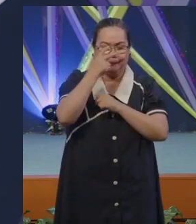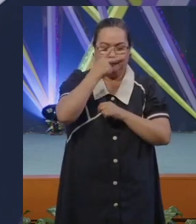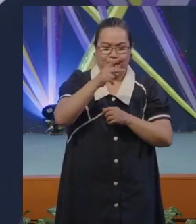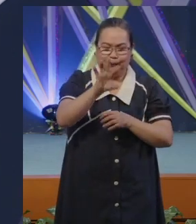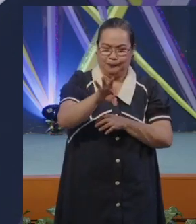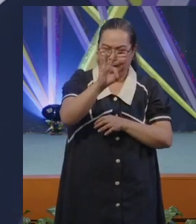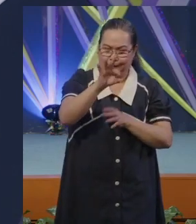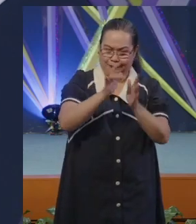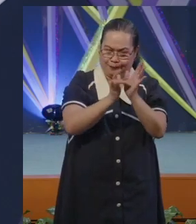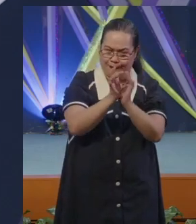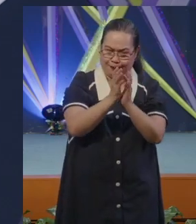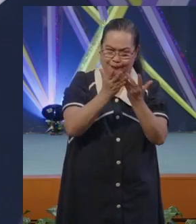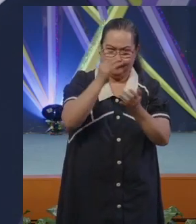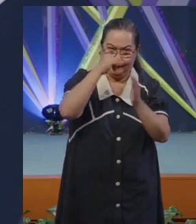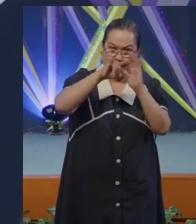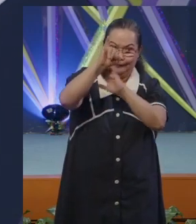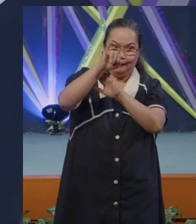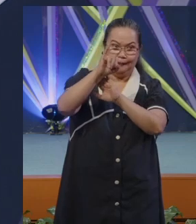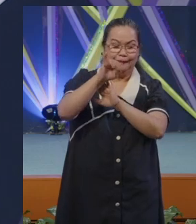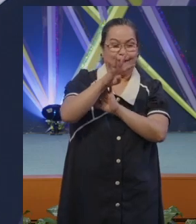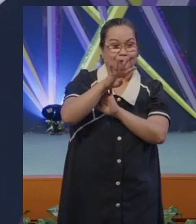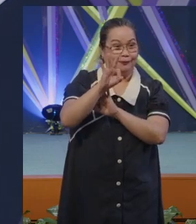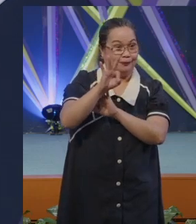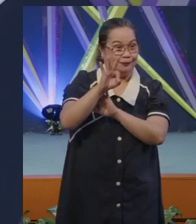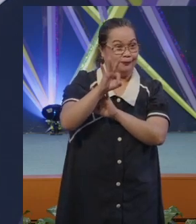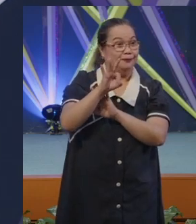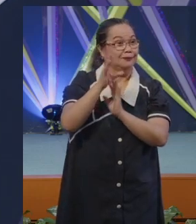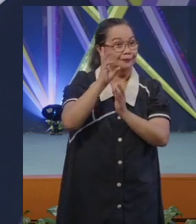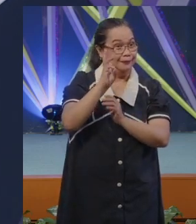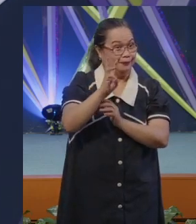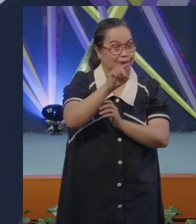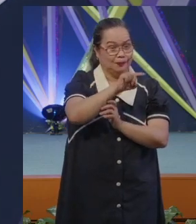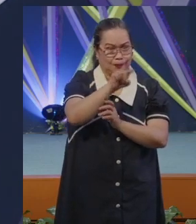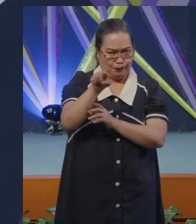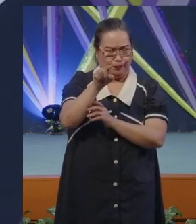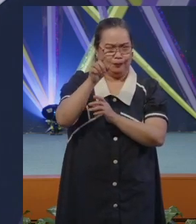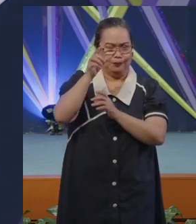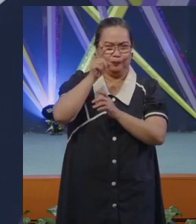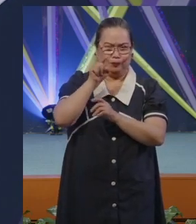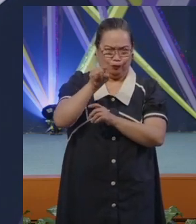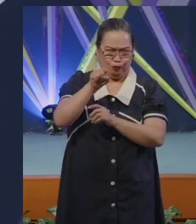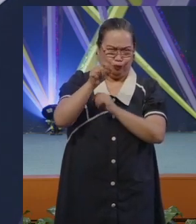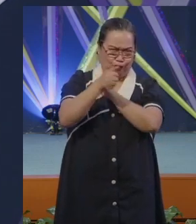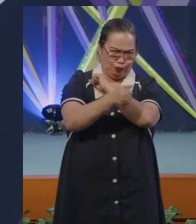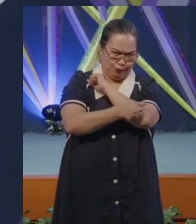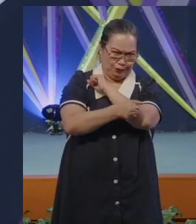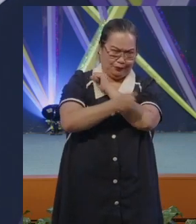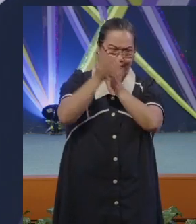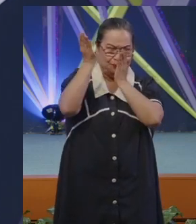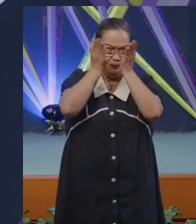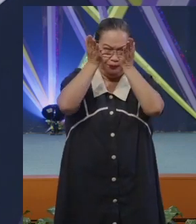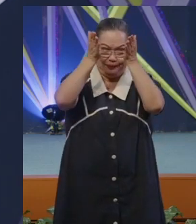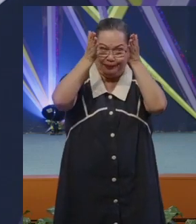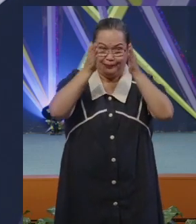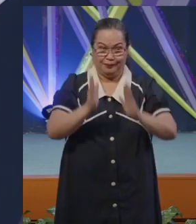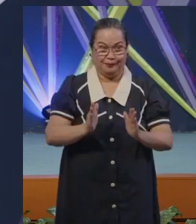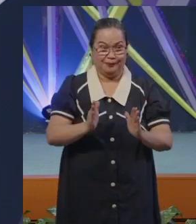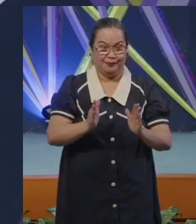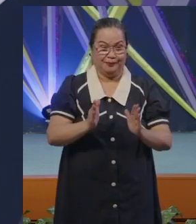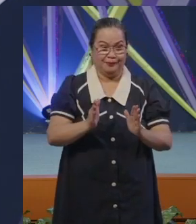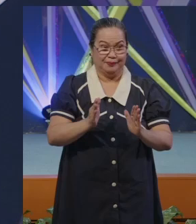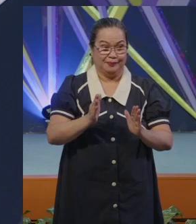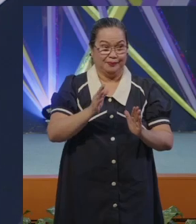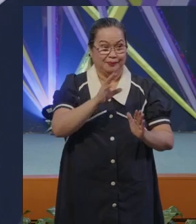49:6. Kung saan sinabi doon, is it too light to think that you should be my servant? Yung servant pong tinutukoy dito ay ang